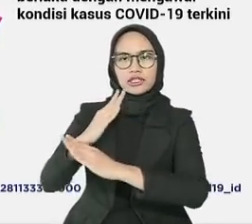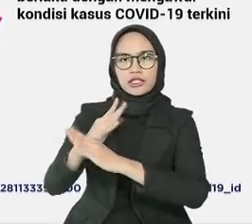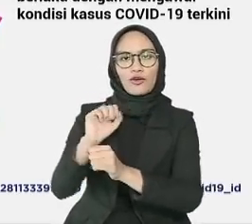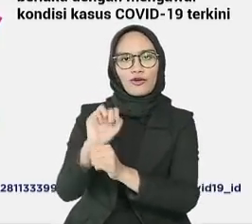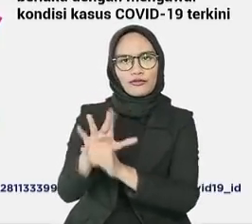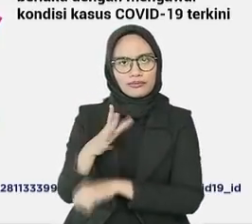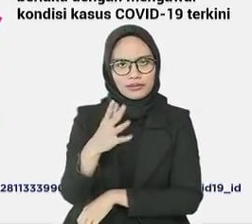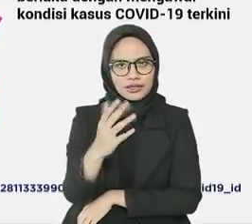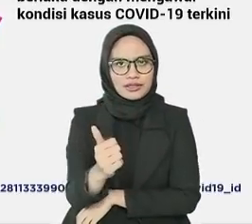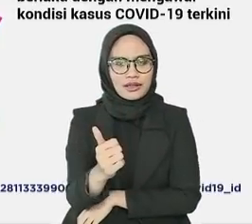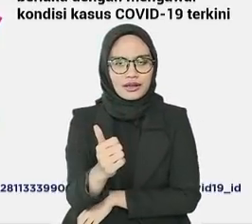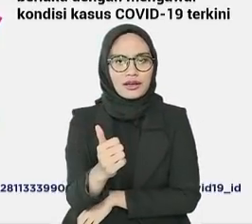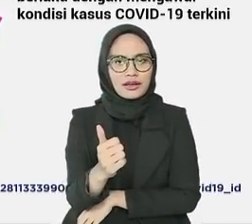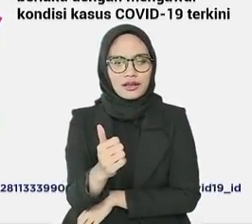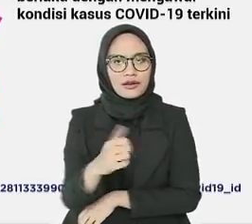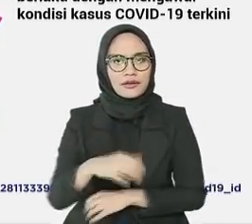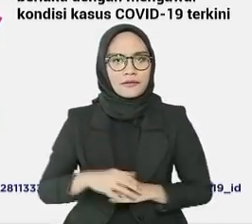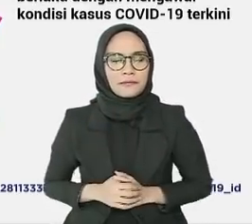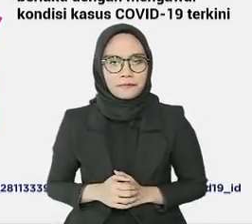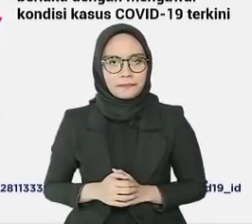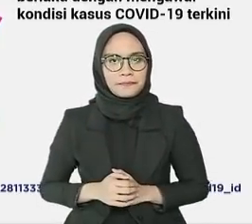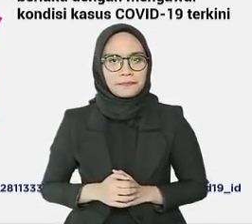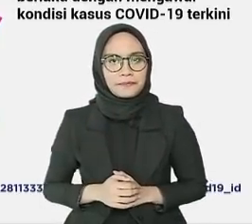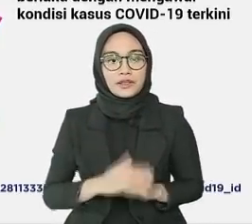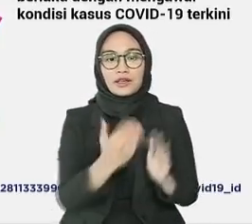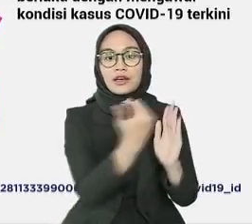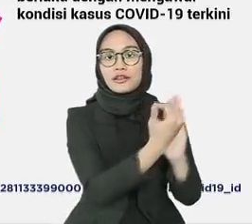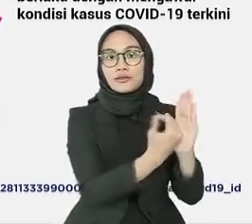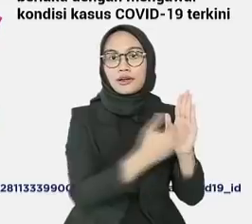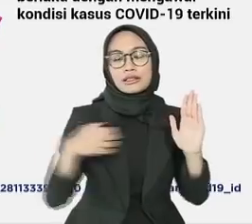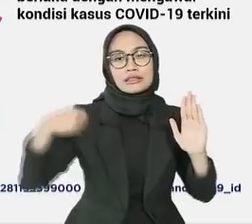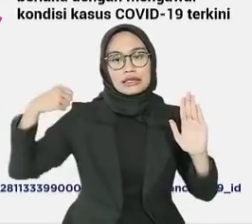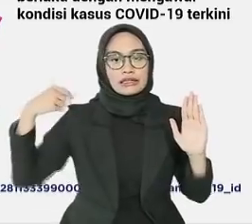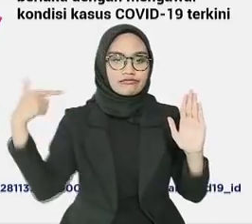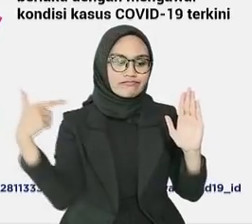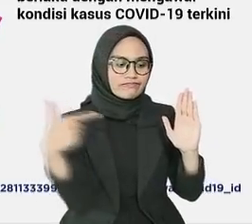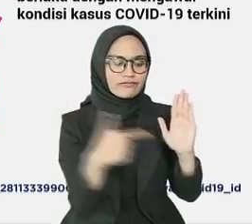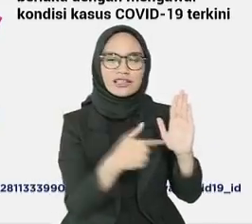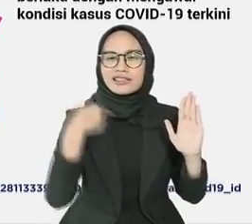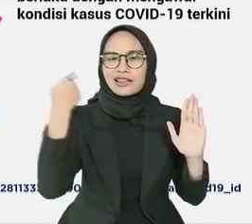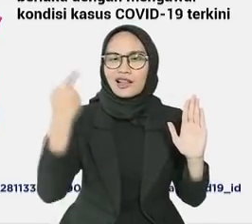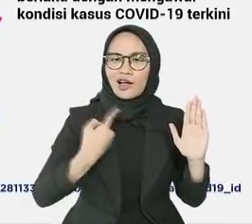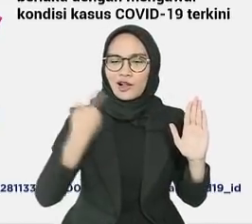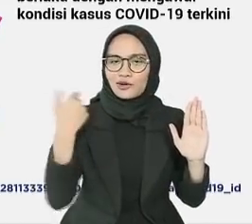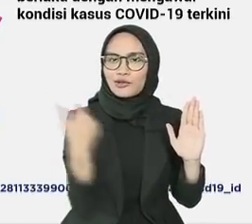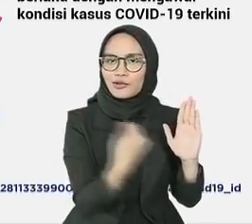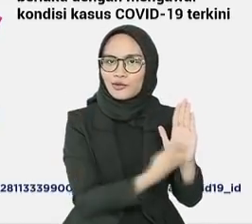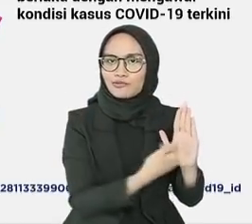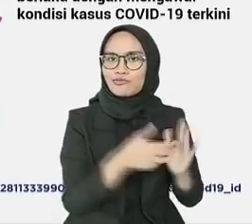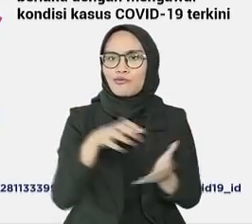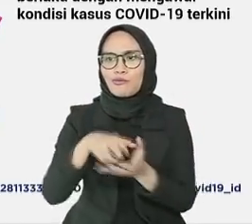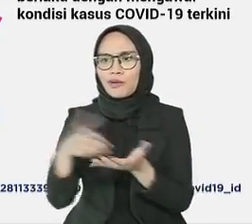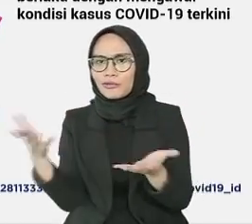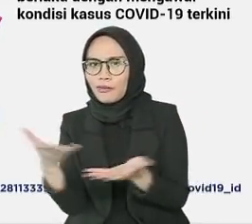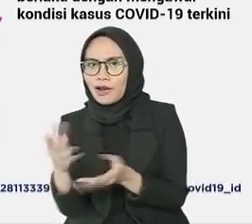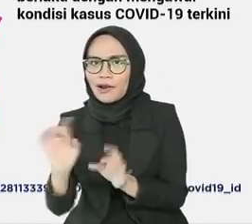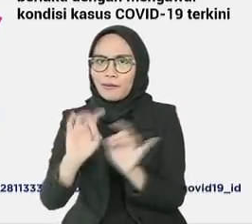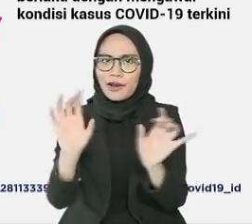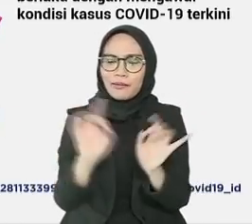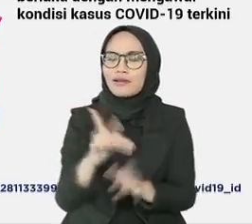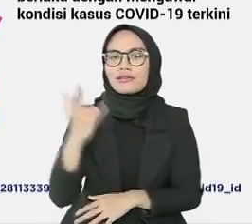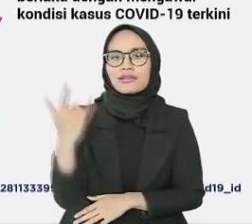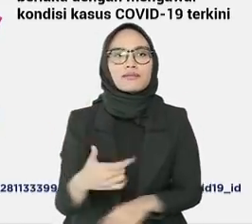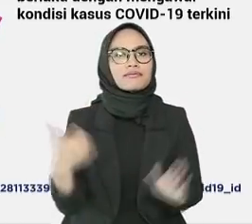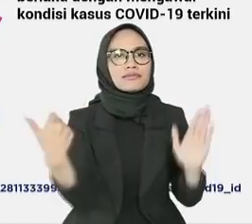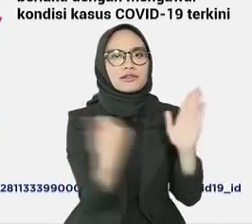itu, yang terpenting adalah protokol kesehatan harus diterapkan dimanapun dan kapanpun dalam rangkaian kegiatan